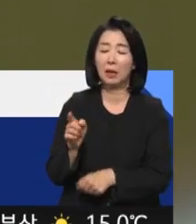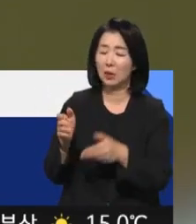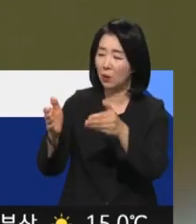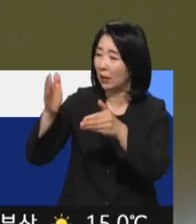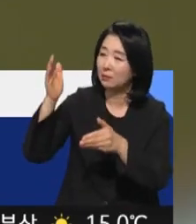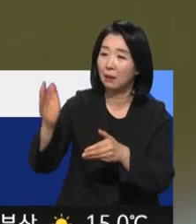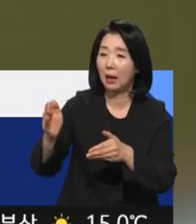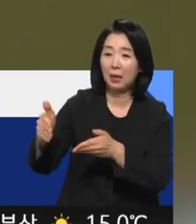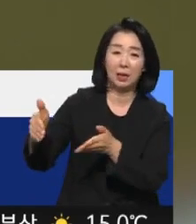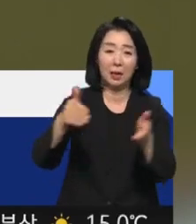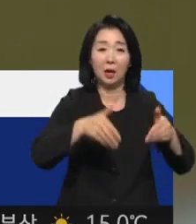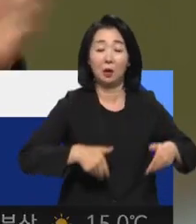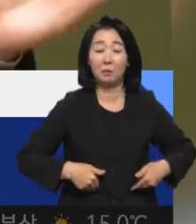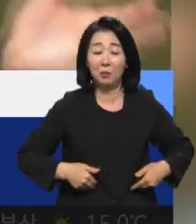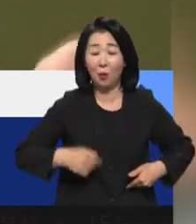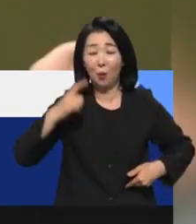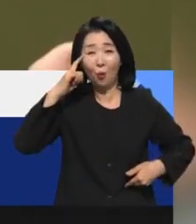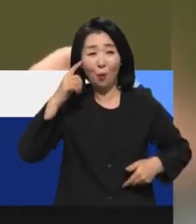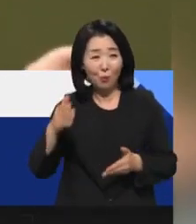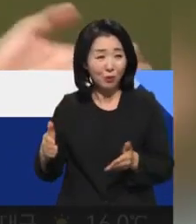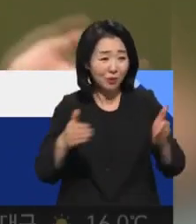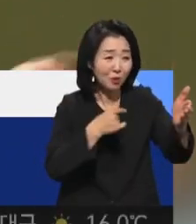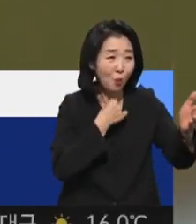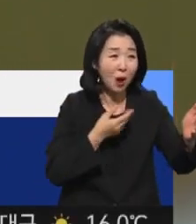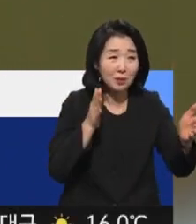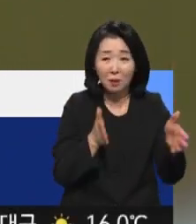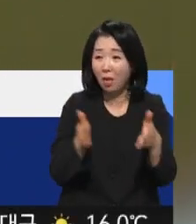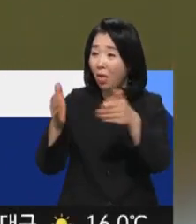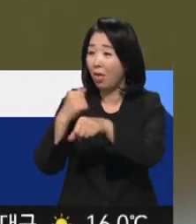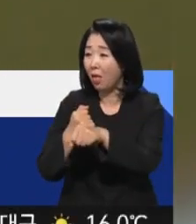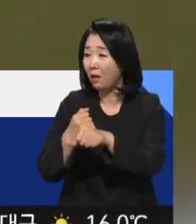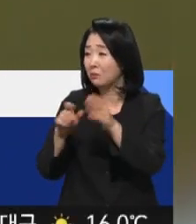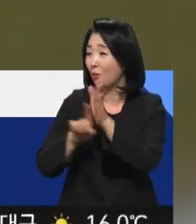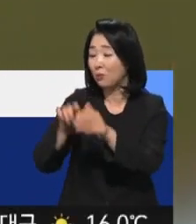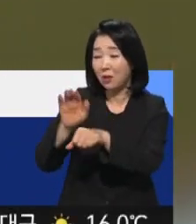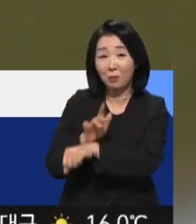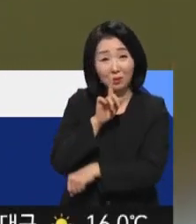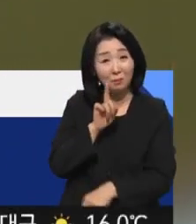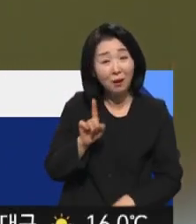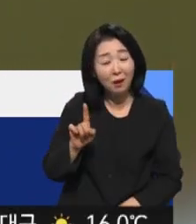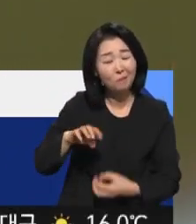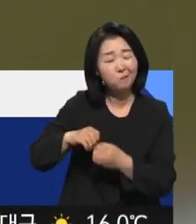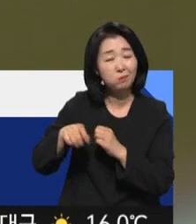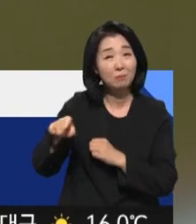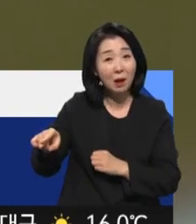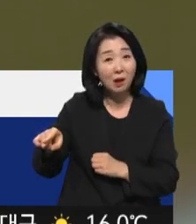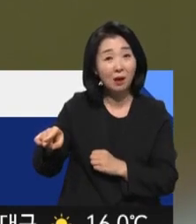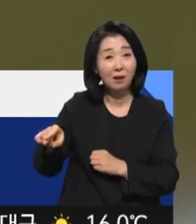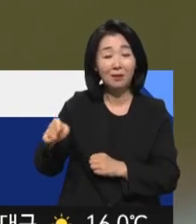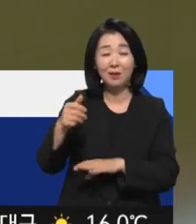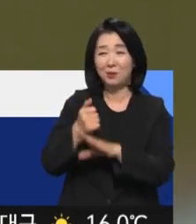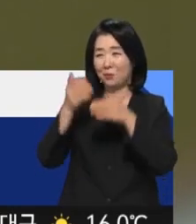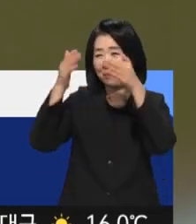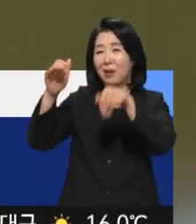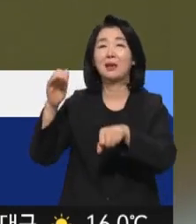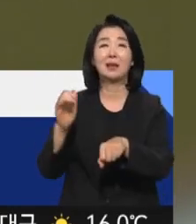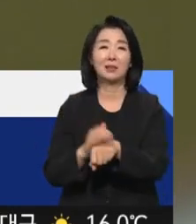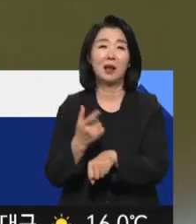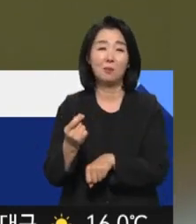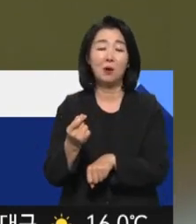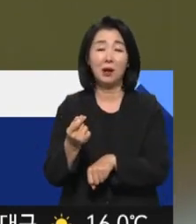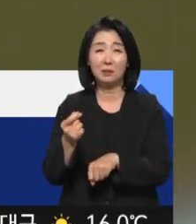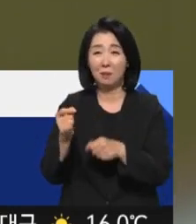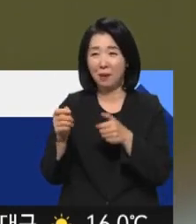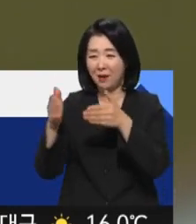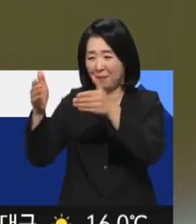되는데 일로 가라 그러는데 반대쪽으로 가면서 홍보가 잘못됐다 하고 있는 거거든요. 그러니까 그 방향을 잘못됐거나 아니면 방향을 전환해야